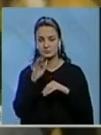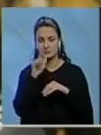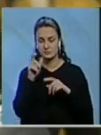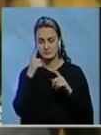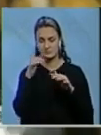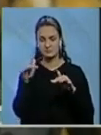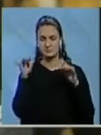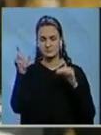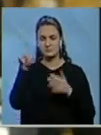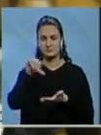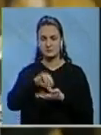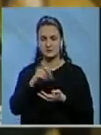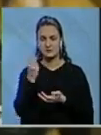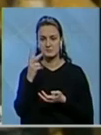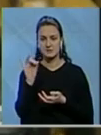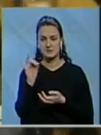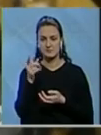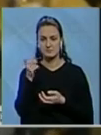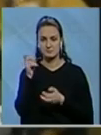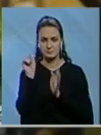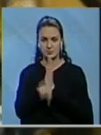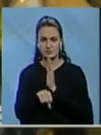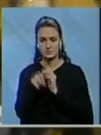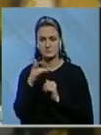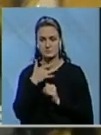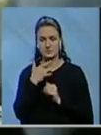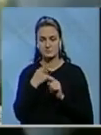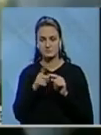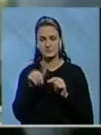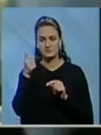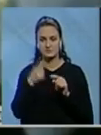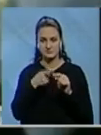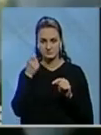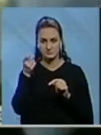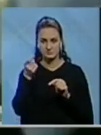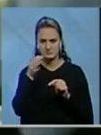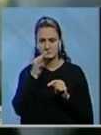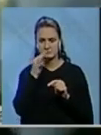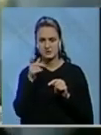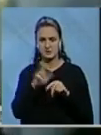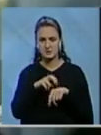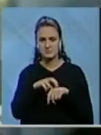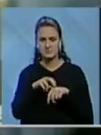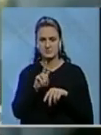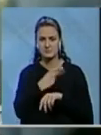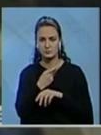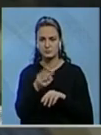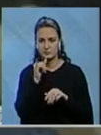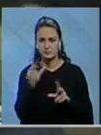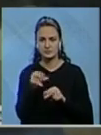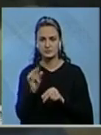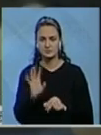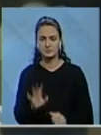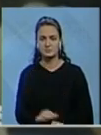ადამიანის თვალწინ მოკლეს. 13 იანვარს მერი თავდაპირველად ის დაჭრეს, თუმცა მისი გადარჩენა ექიმებმა საავადმყოფოში ვეღარ